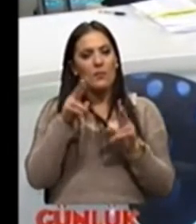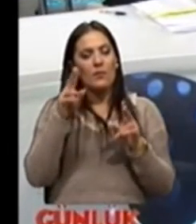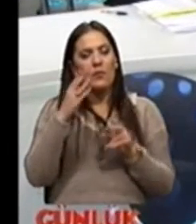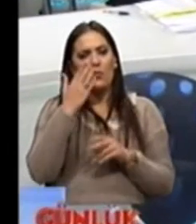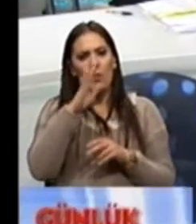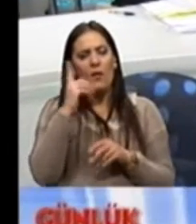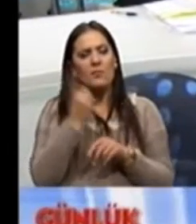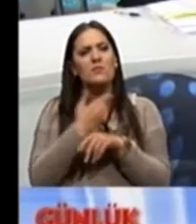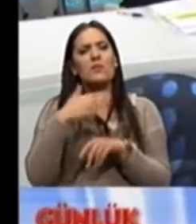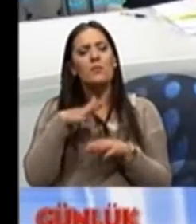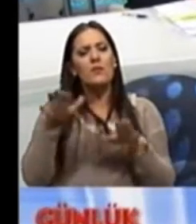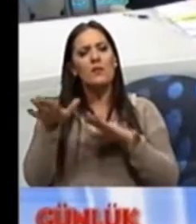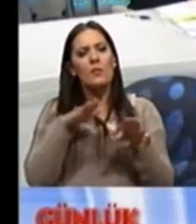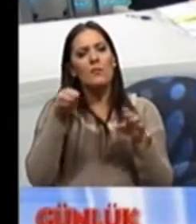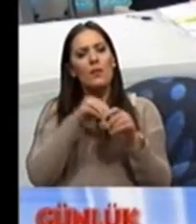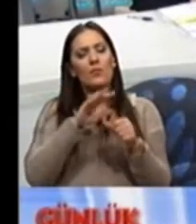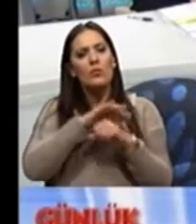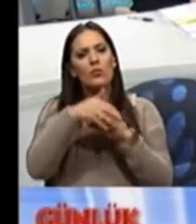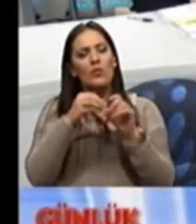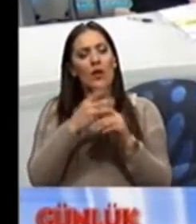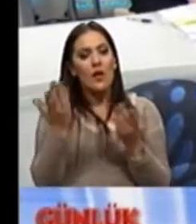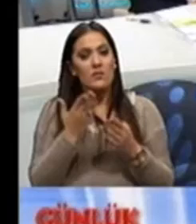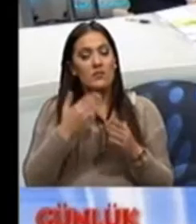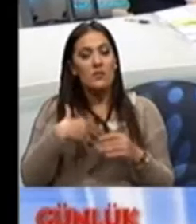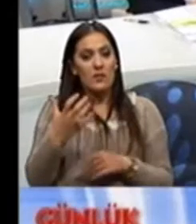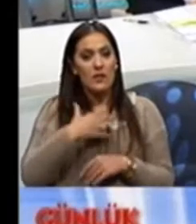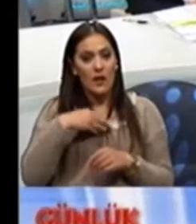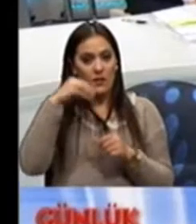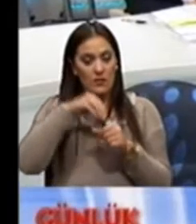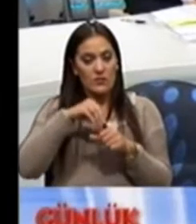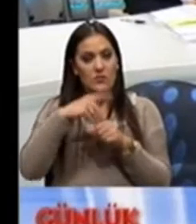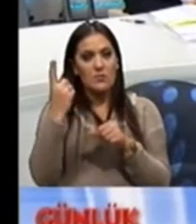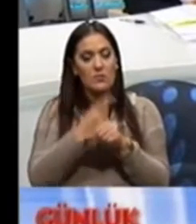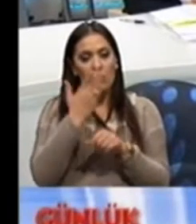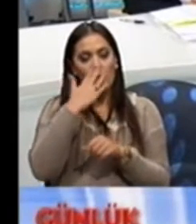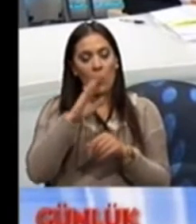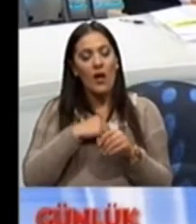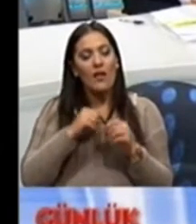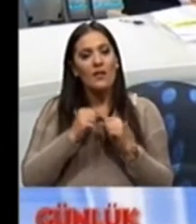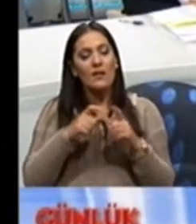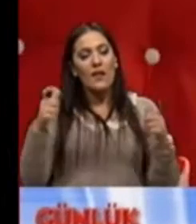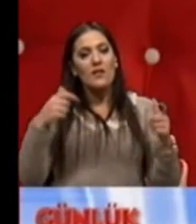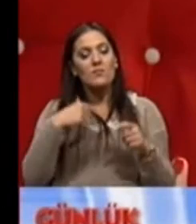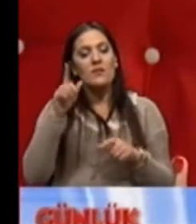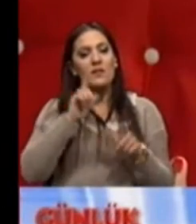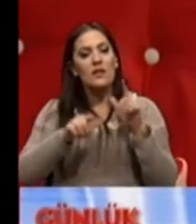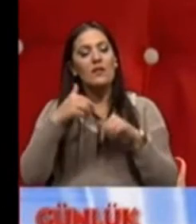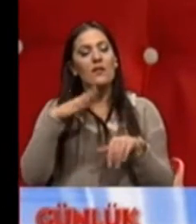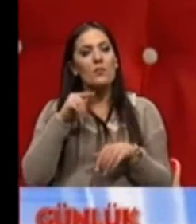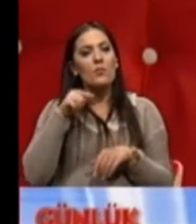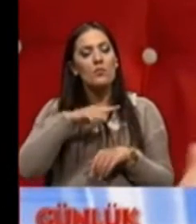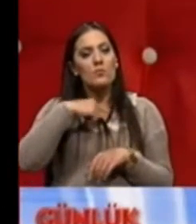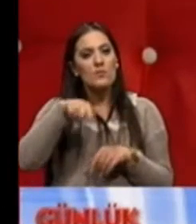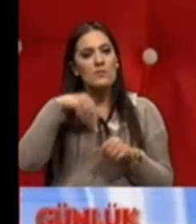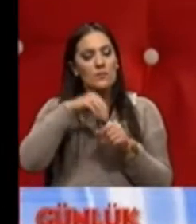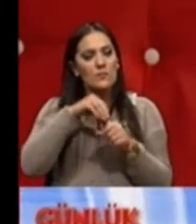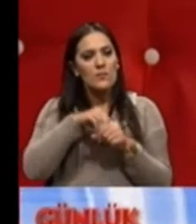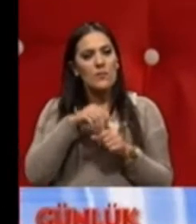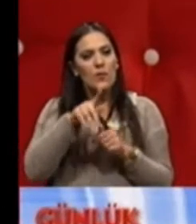bir şey değil midir? Deprem deprem dünyanın aslında tabii, kendi tabii. içinde bir doğal gelişimi ihtiyacı değil midir? Yani tabii, bunu yani bizim o için